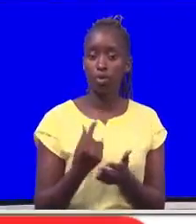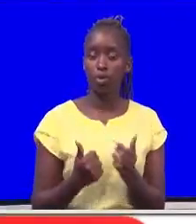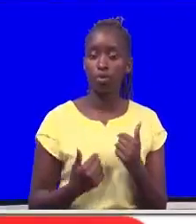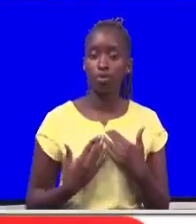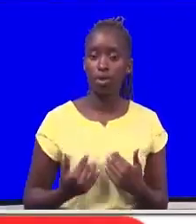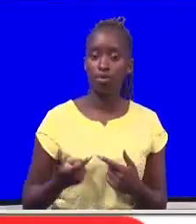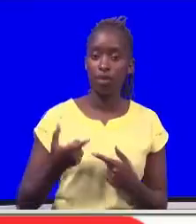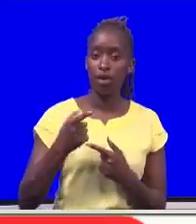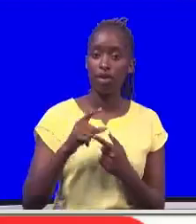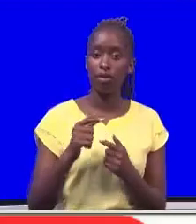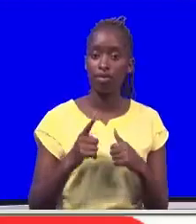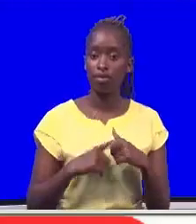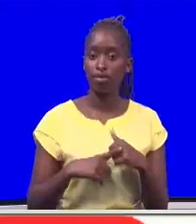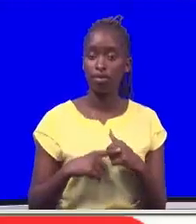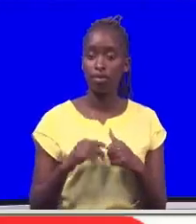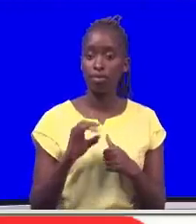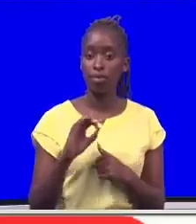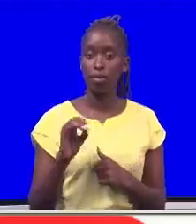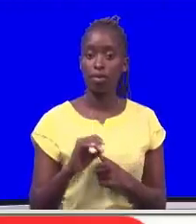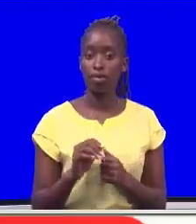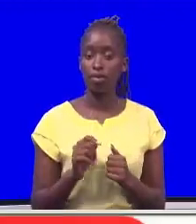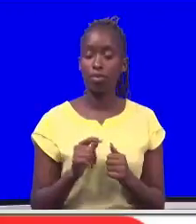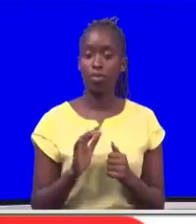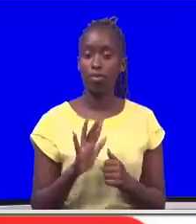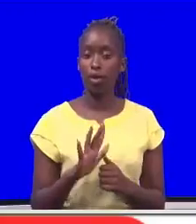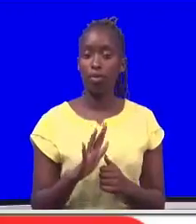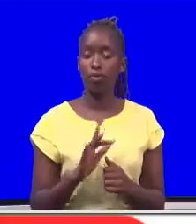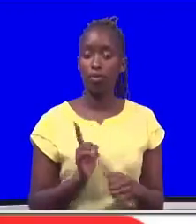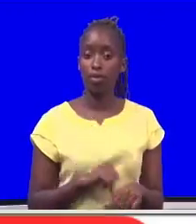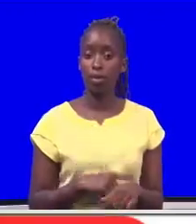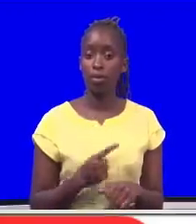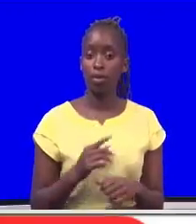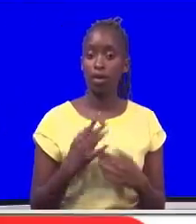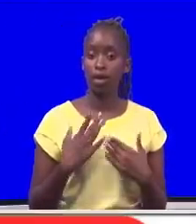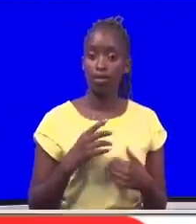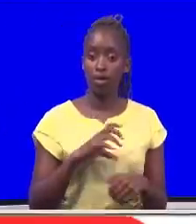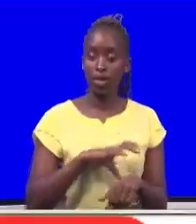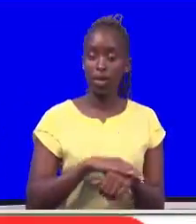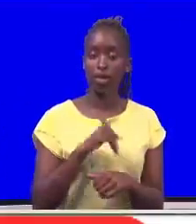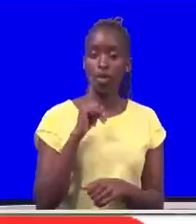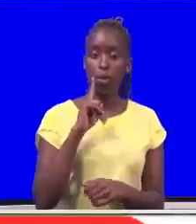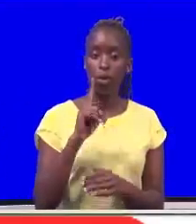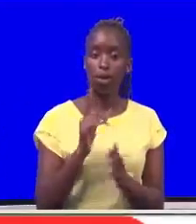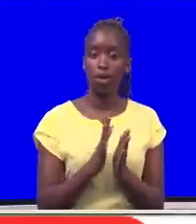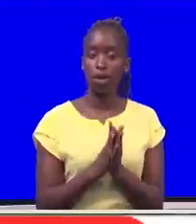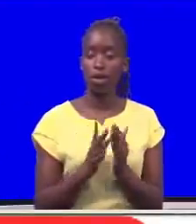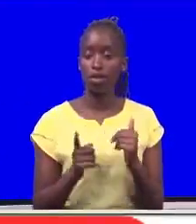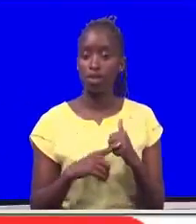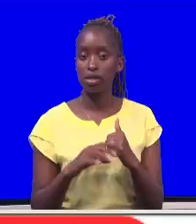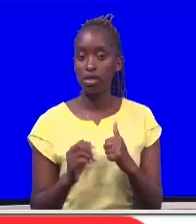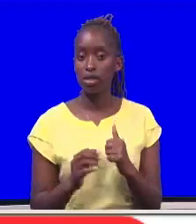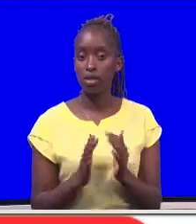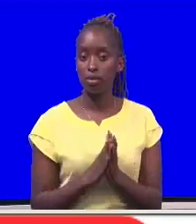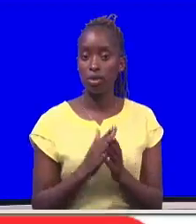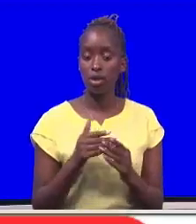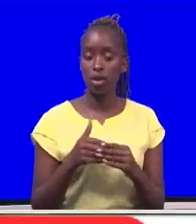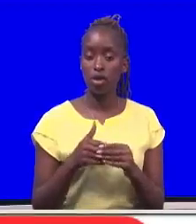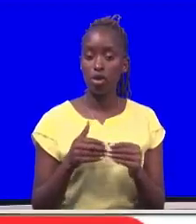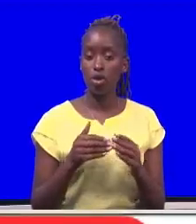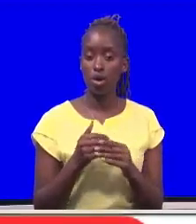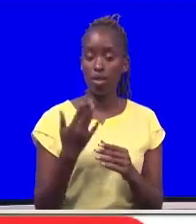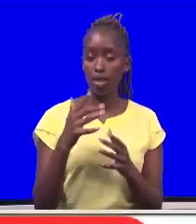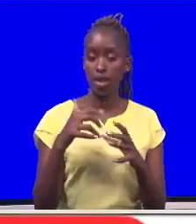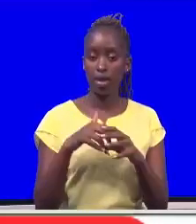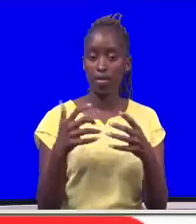asilimia 16.5 wakati shilingi ilipofika shilingi 160 dhidi ya dola ya Marekani. Wataalamu